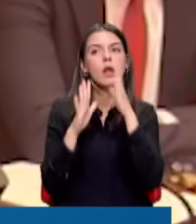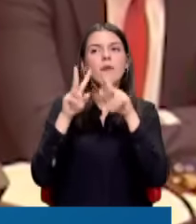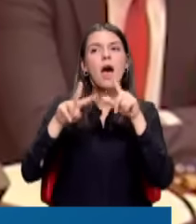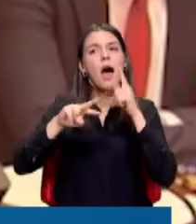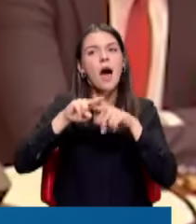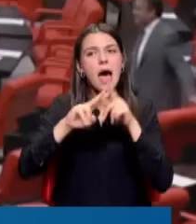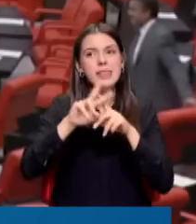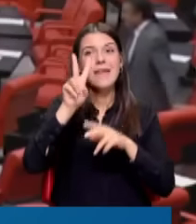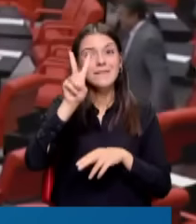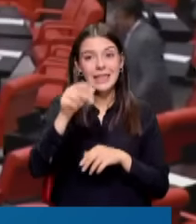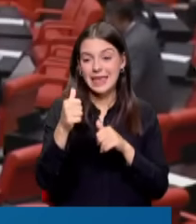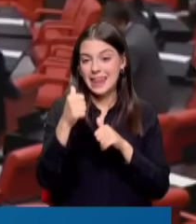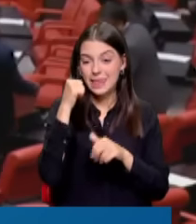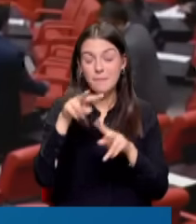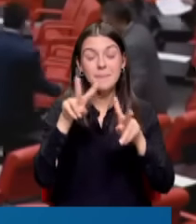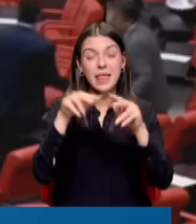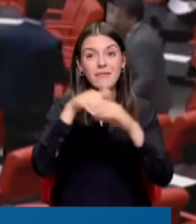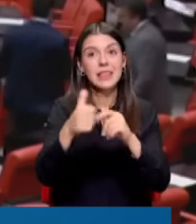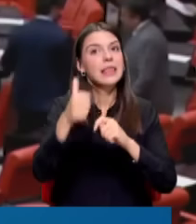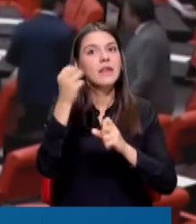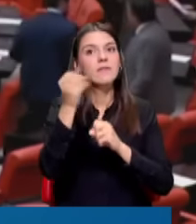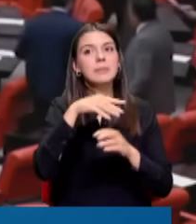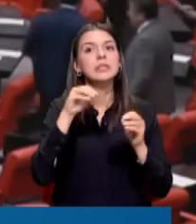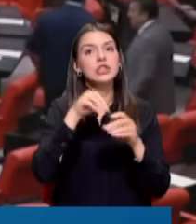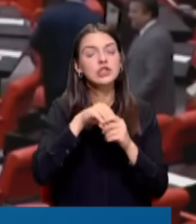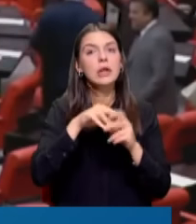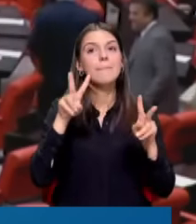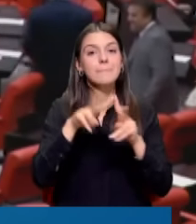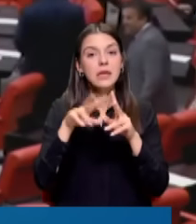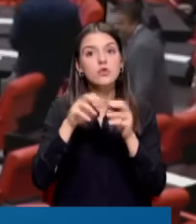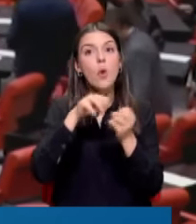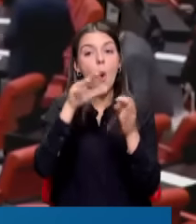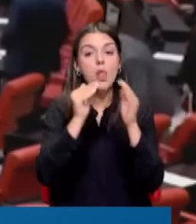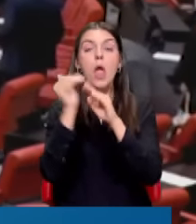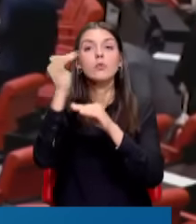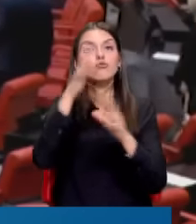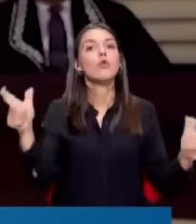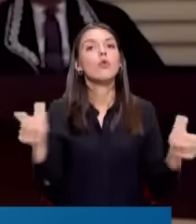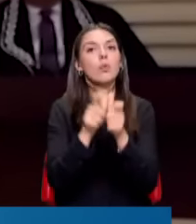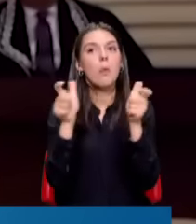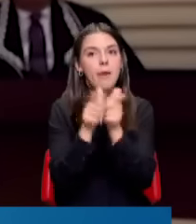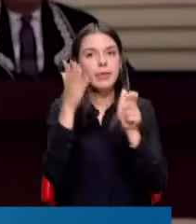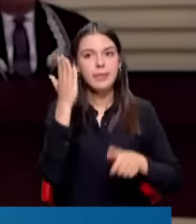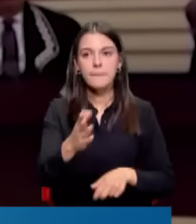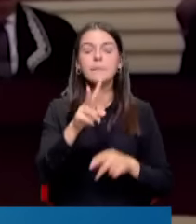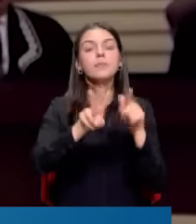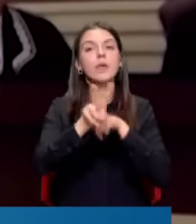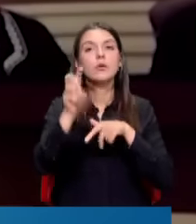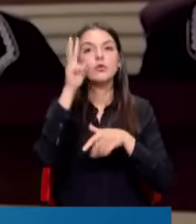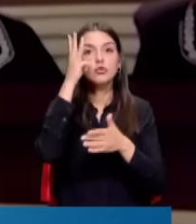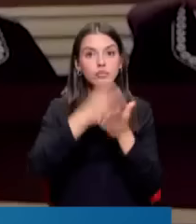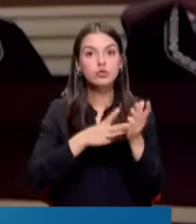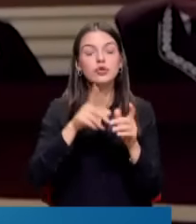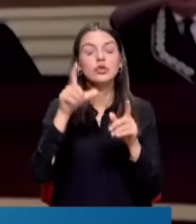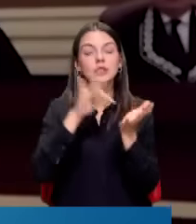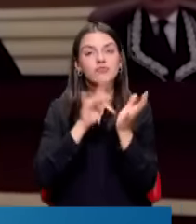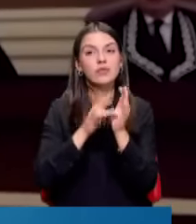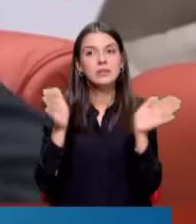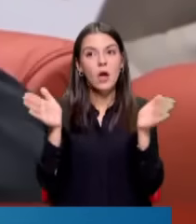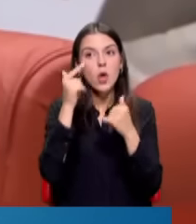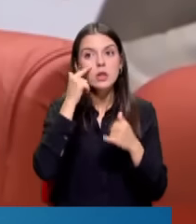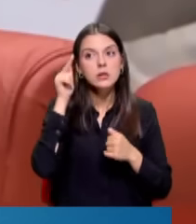vekilliğinin iadesi için meclisi olağanüstü topladı. İktidarın, yerel mahkemenin, Yargıtay 3. Ceza Dairesi'nin anayasayı ihlal ettiğinin